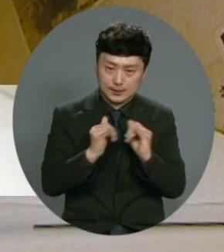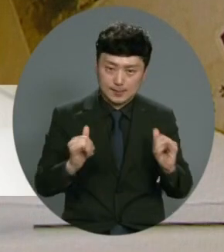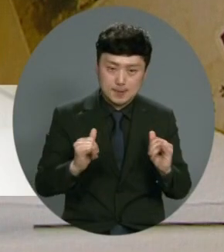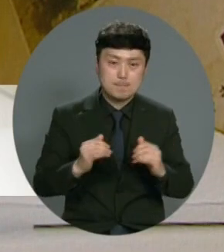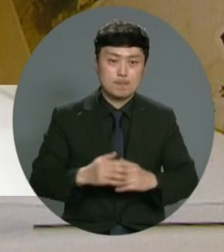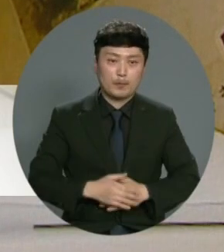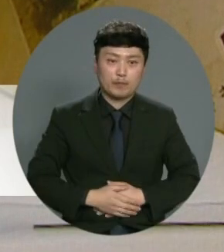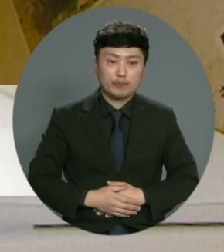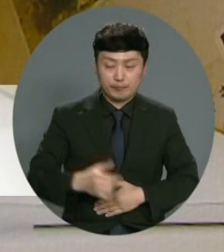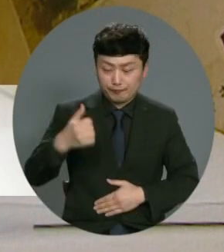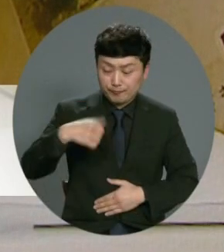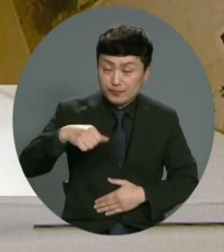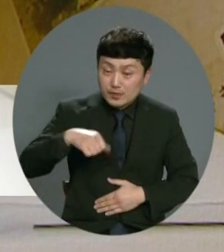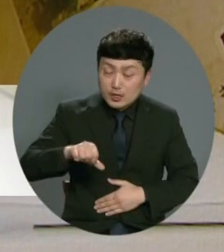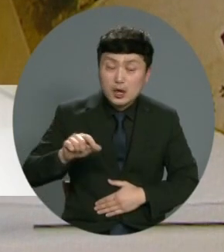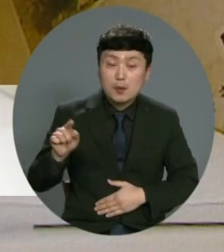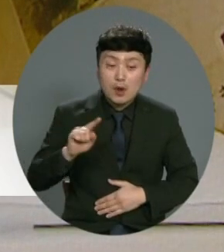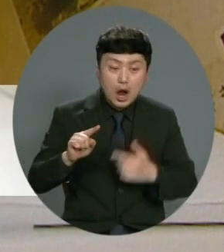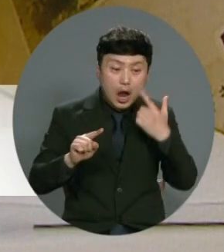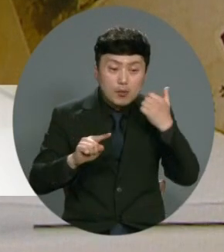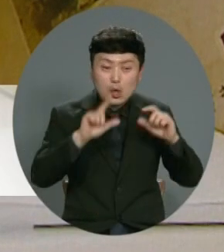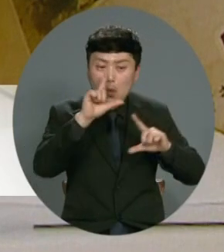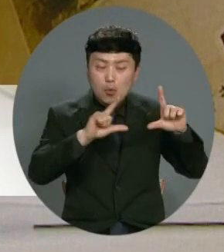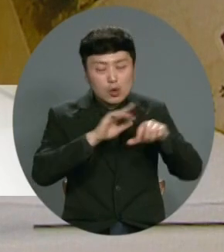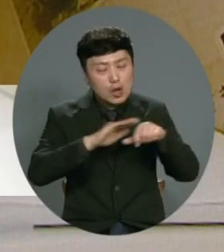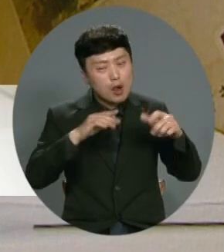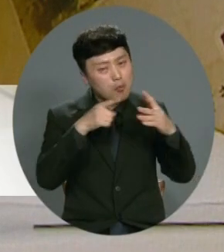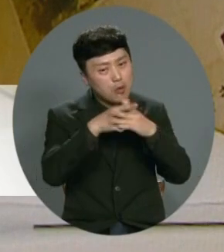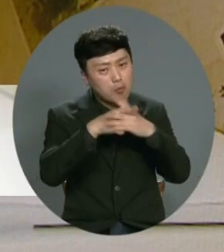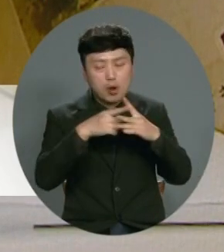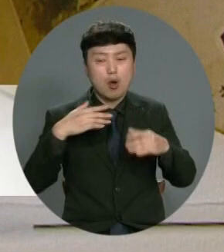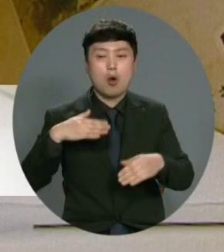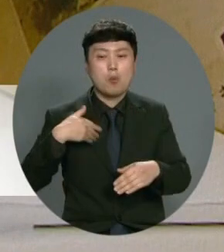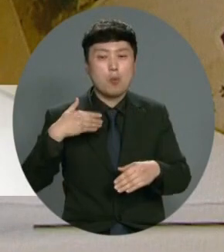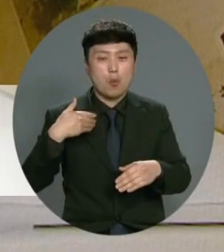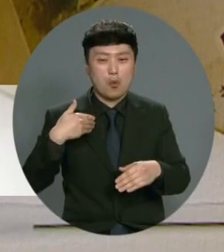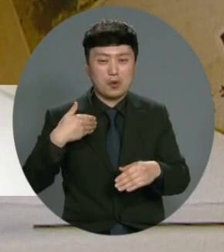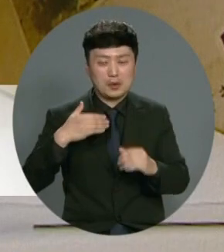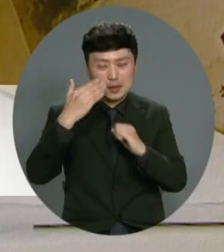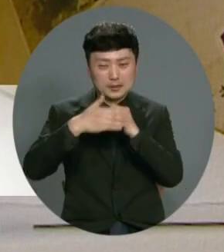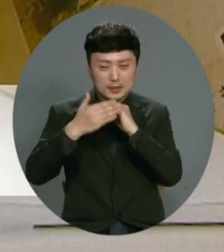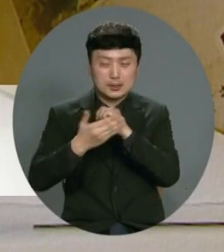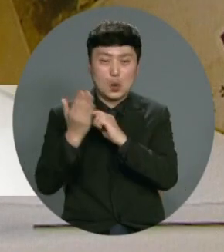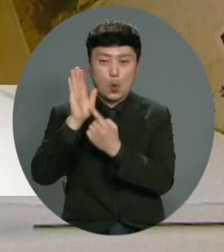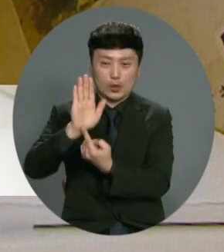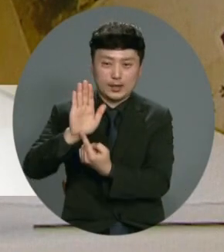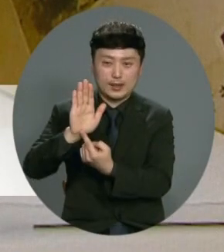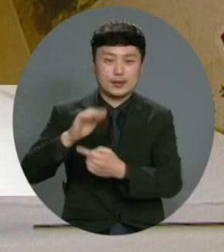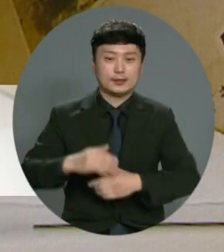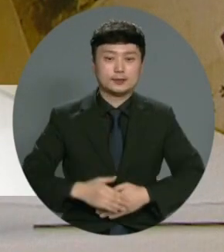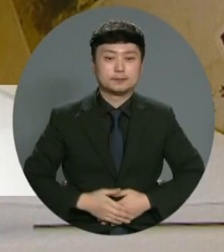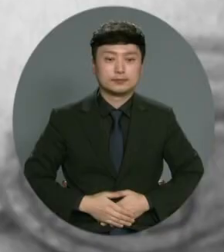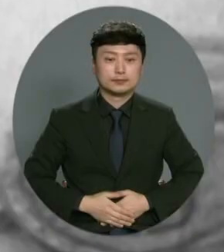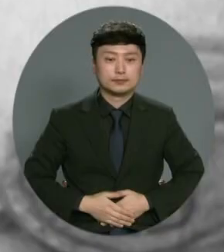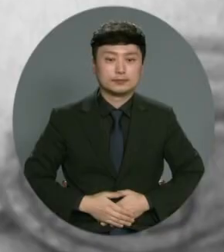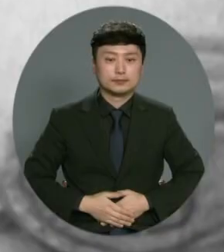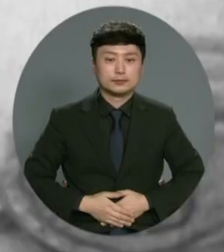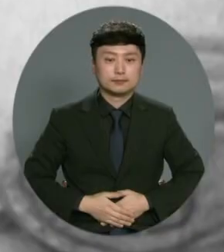그의 아들조차도 몰랐던 모습도 처음으로 공개됐습니다 이정희 기자가 보도합니다